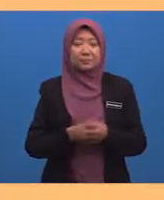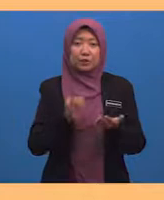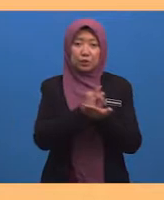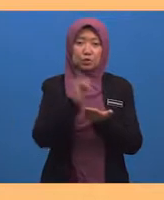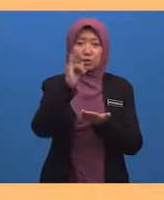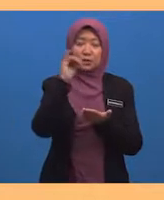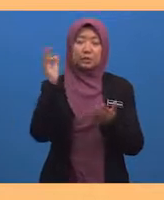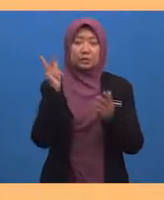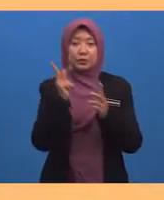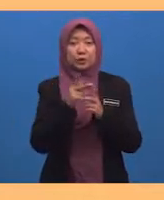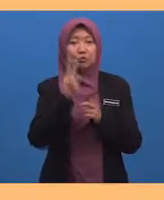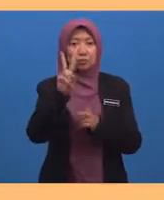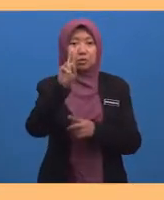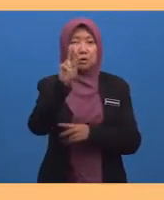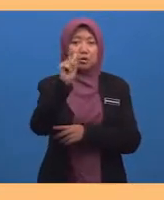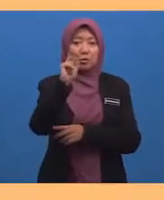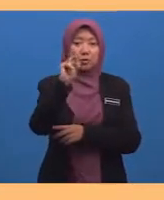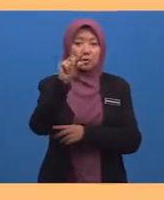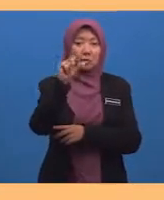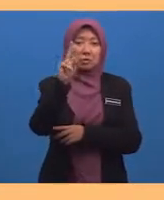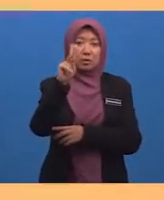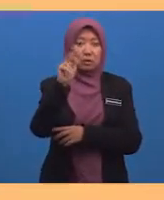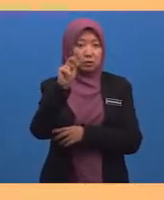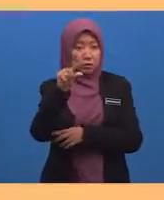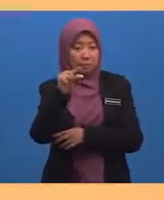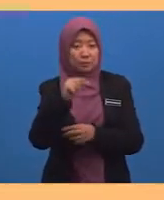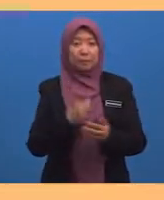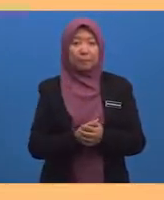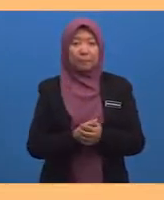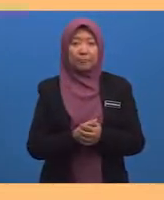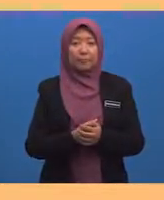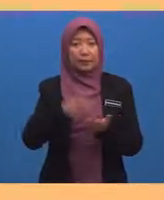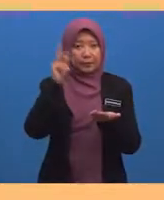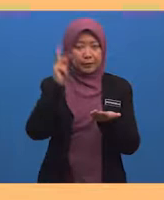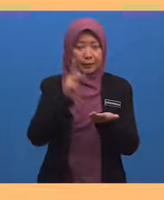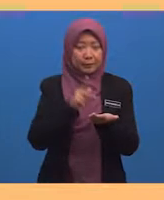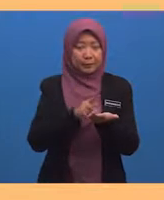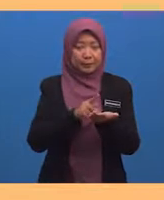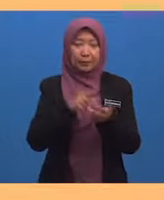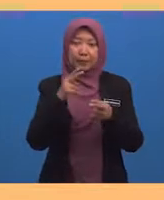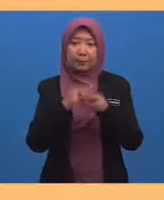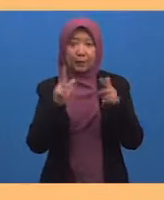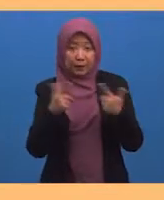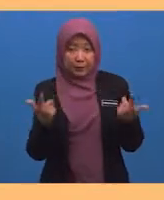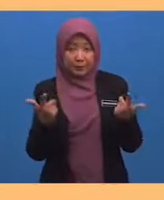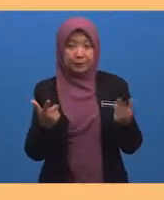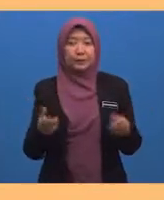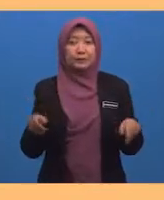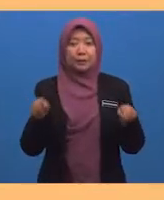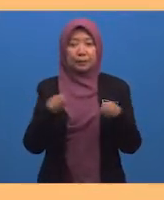Institusi yang kedua ialah Rangkang. Rangkang juga dikenali dengan beberapa nama